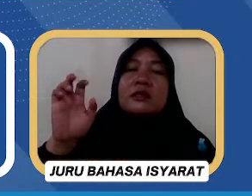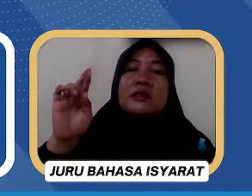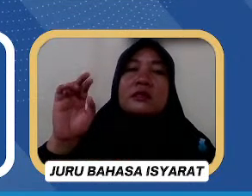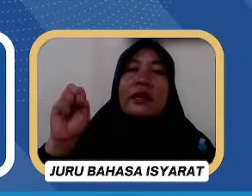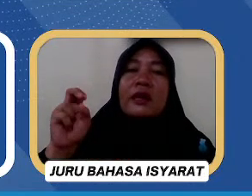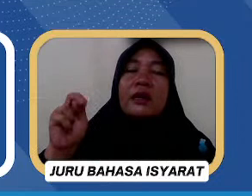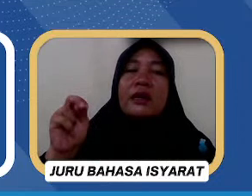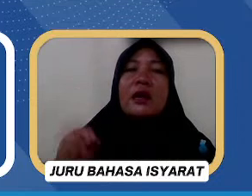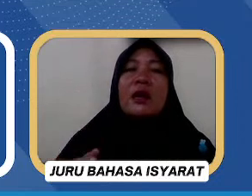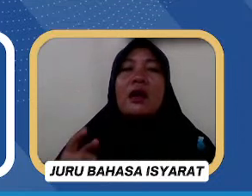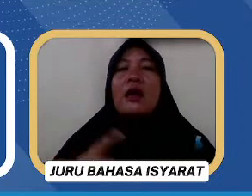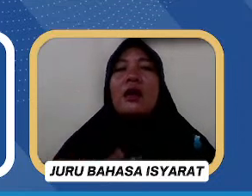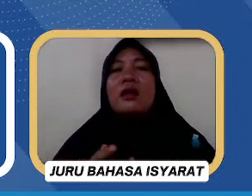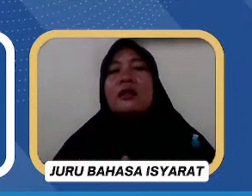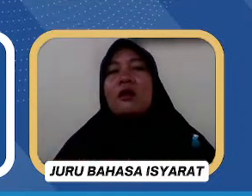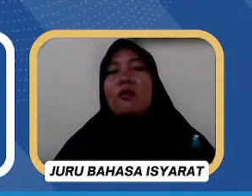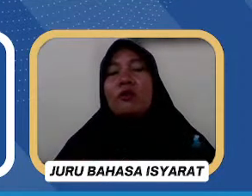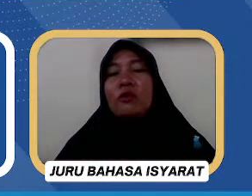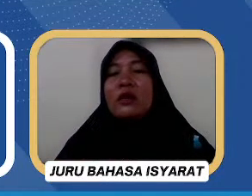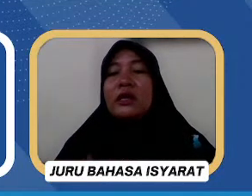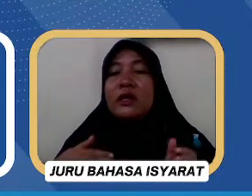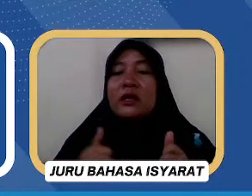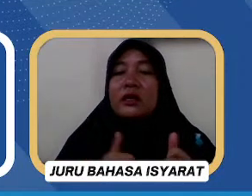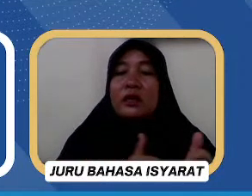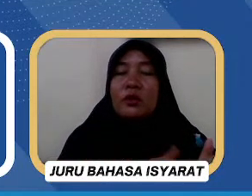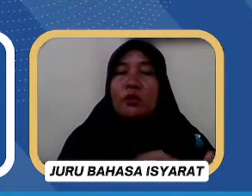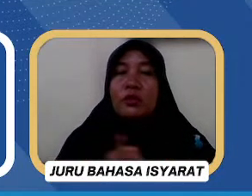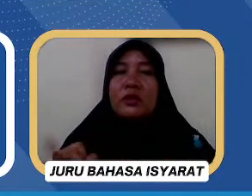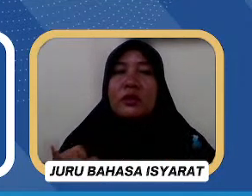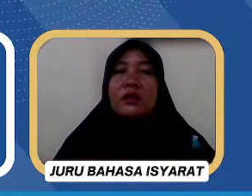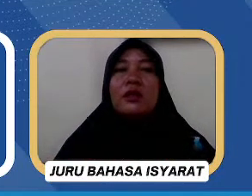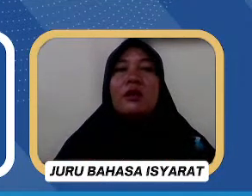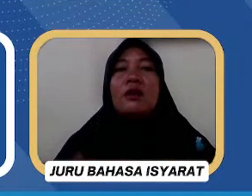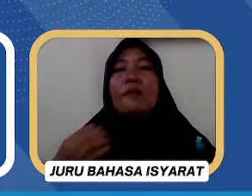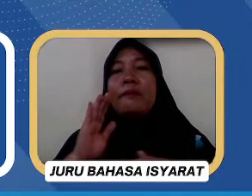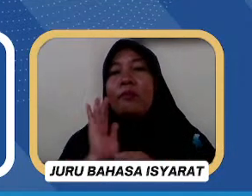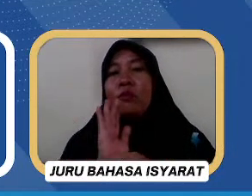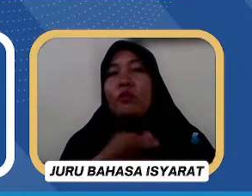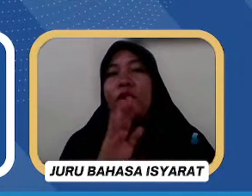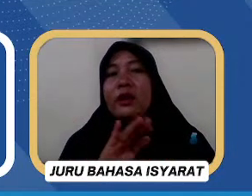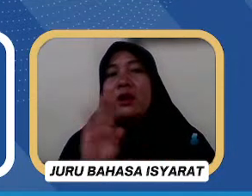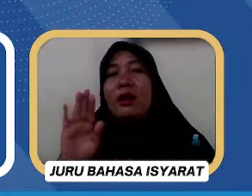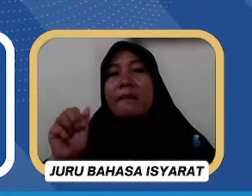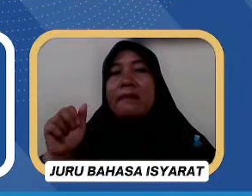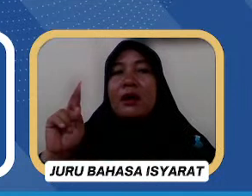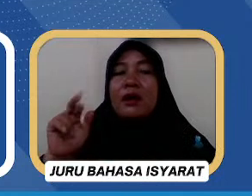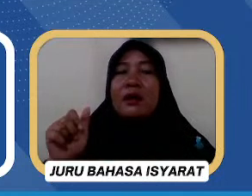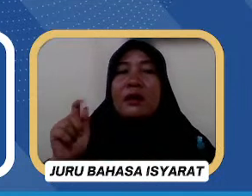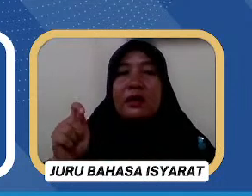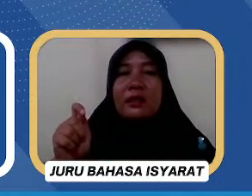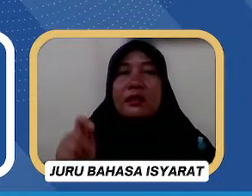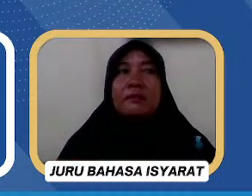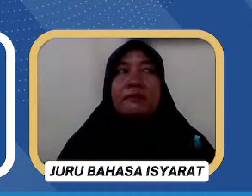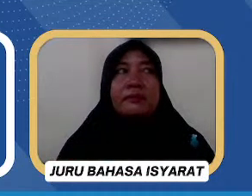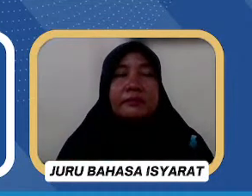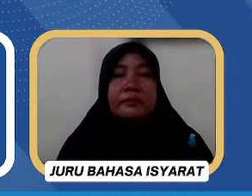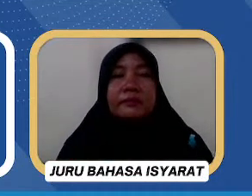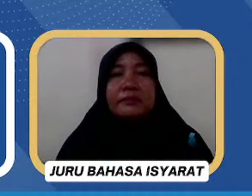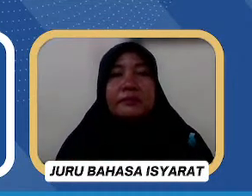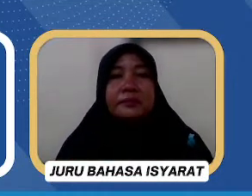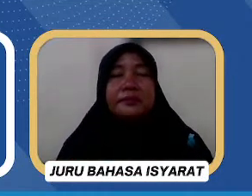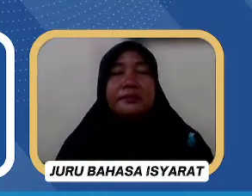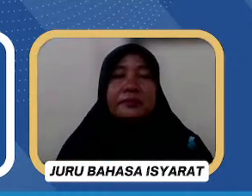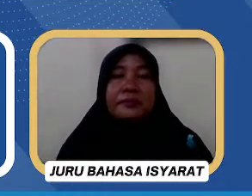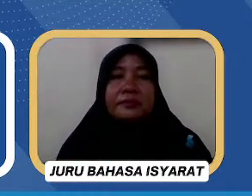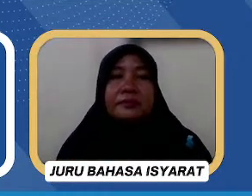ala barat. Karena budaya kita tidak sama dengan budaya barat. Kalau kita ke barat-baratan atau